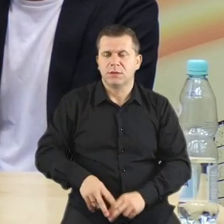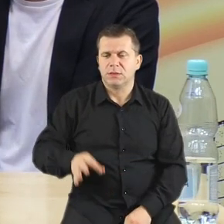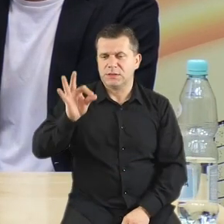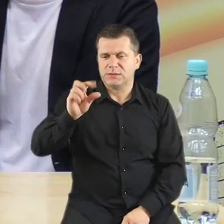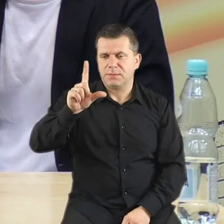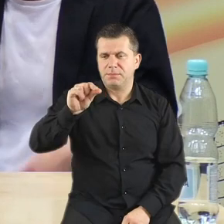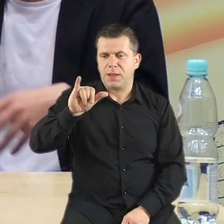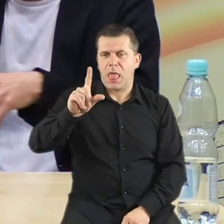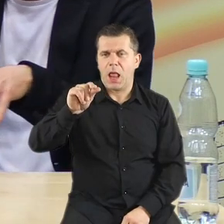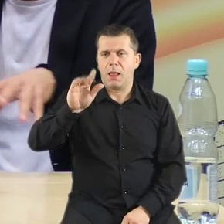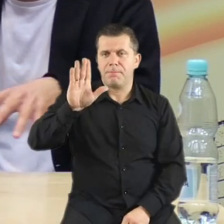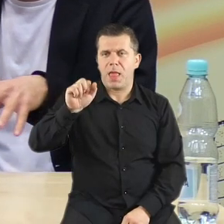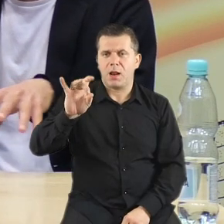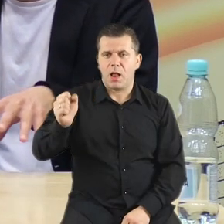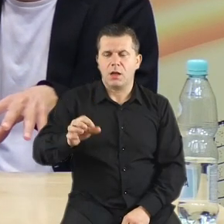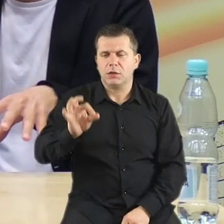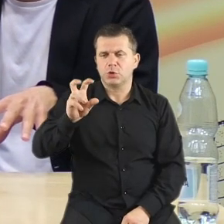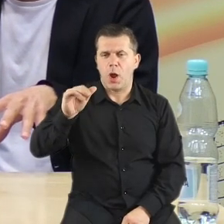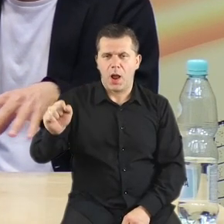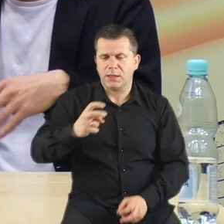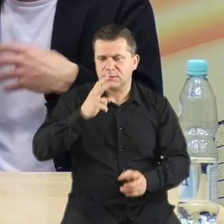Spielberga, Shoah, zebrała takie świadectwa